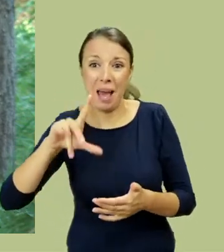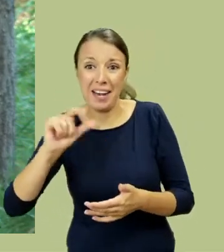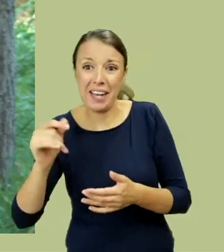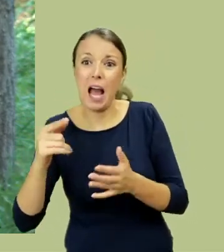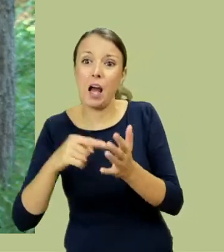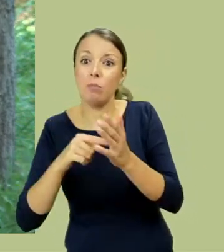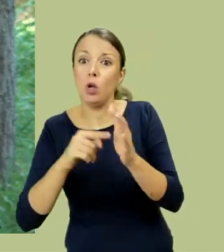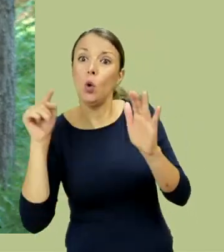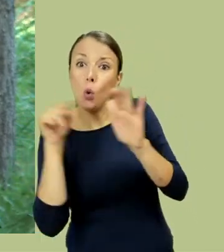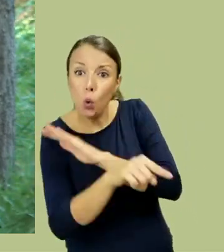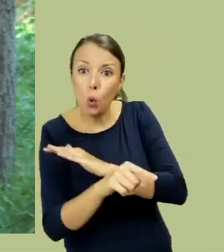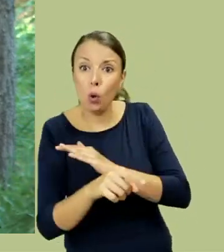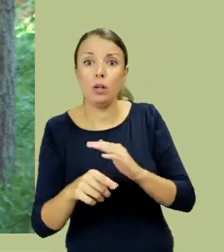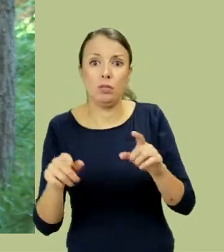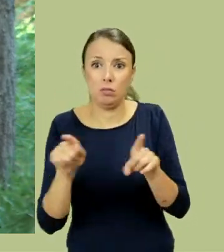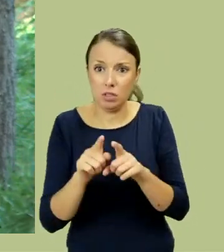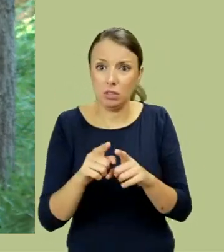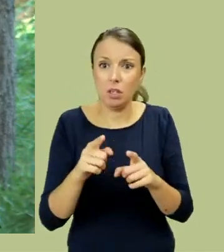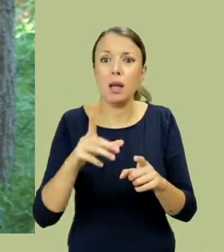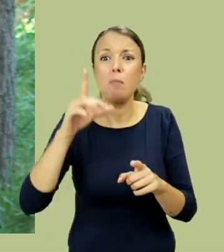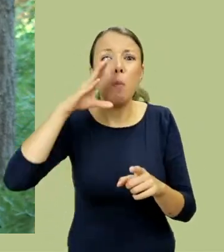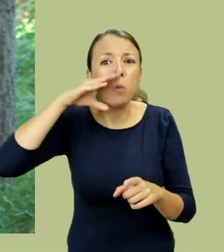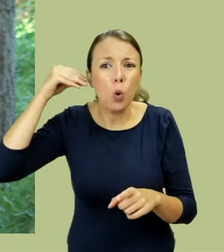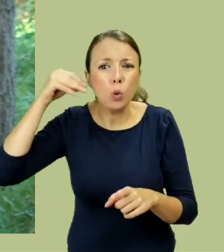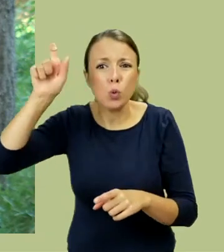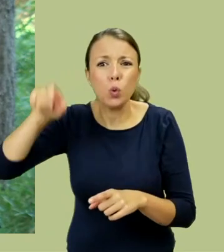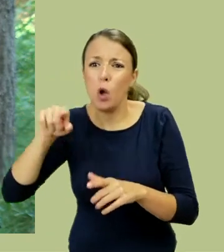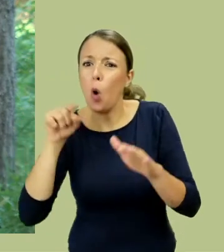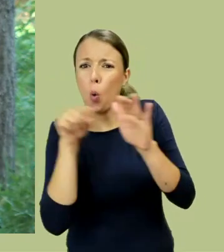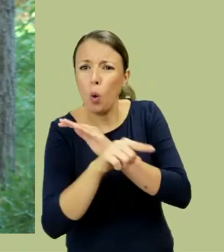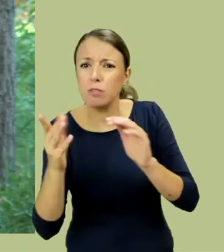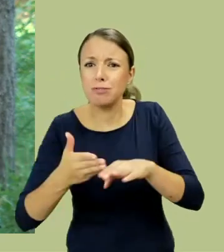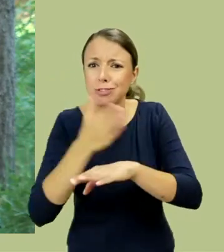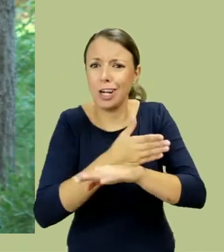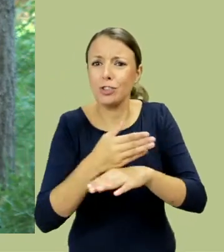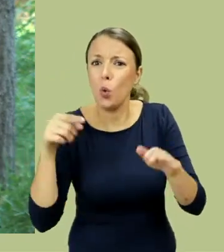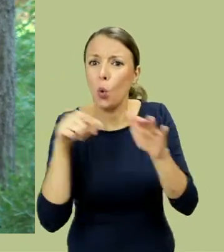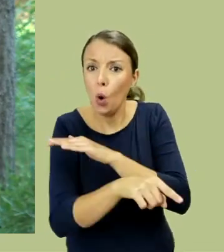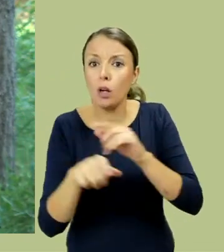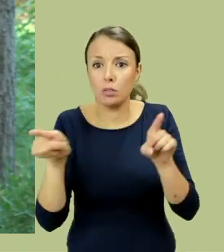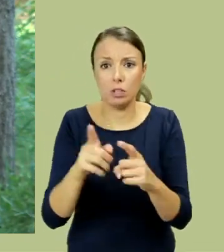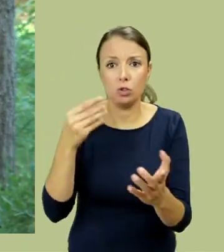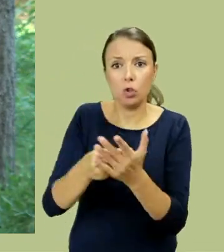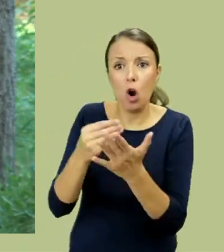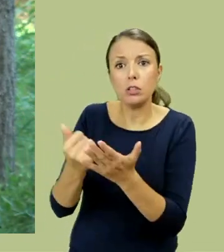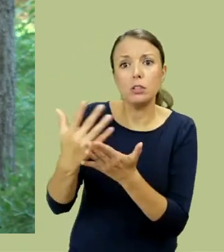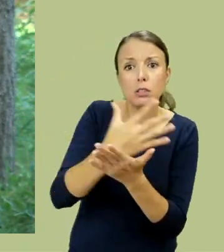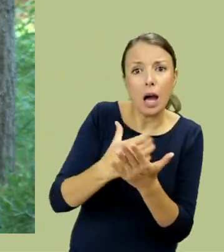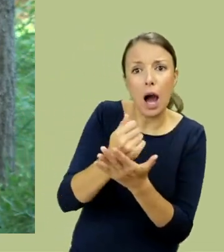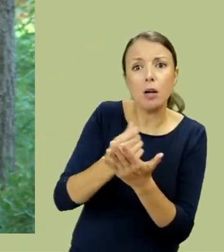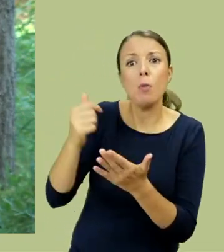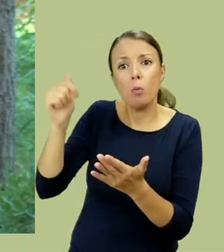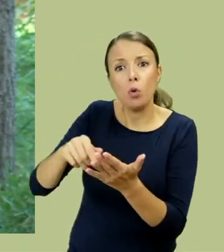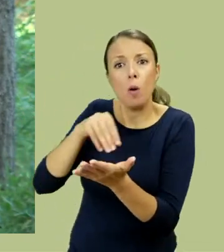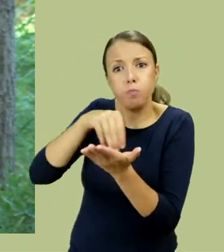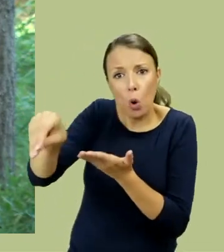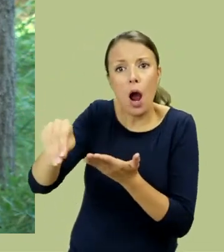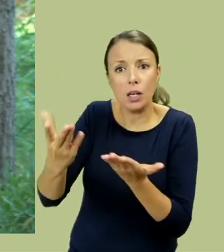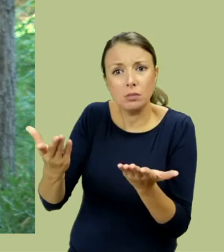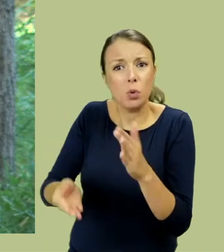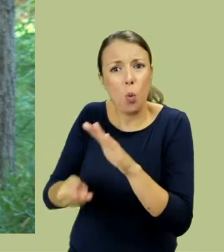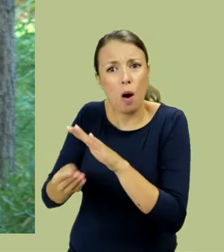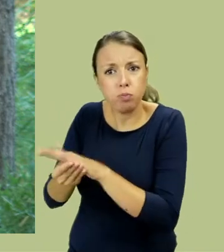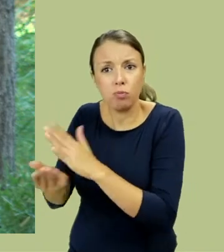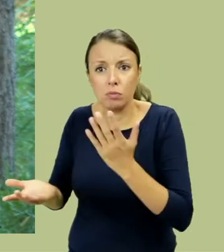nie odbyła się bez kosztów finansowych, tak? Wcześniejsza. Więc między innymi chciano pozyskać w ten sposób, że